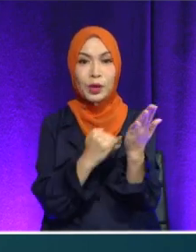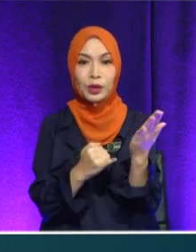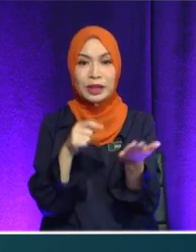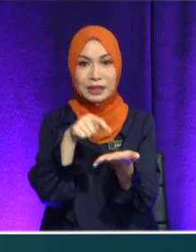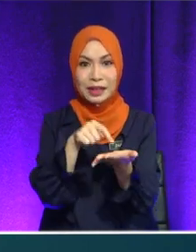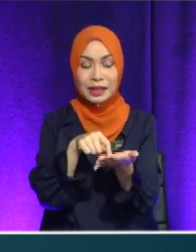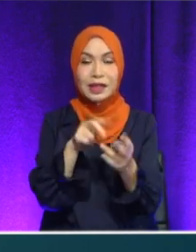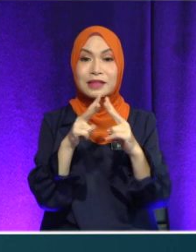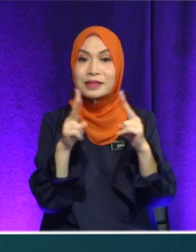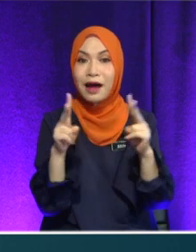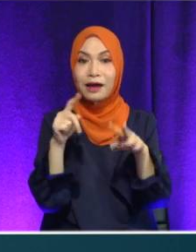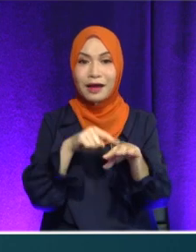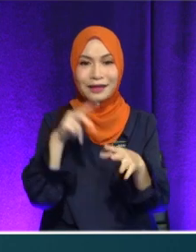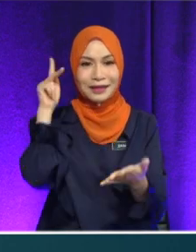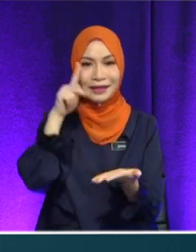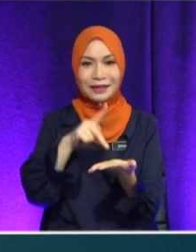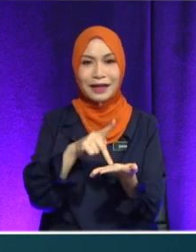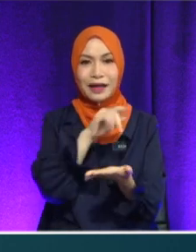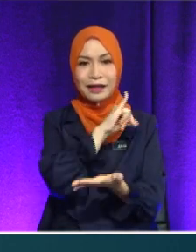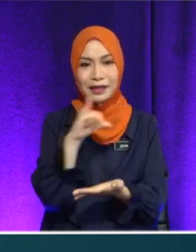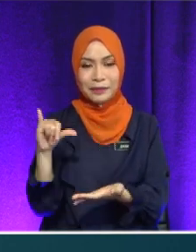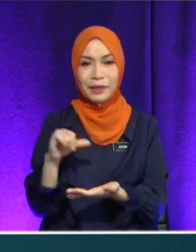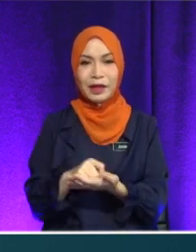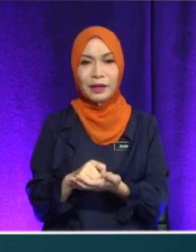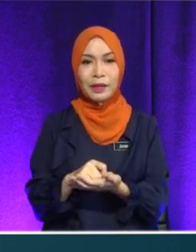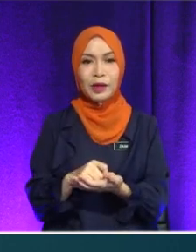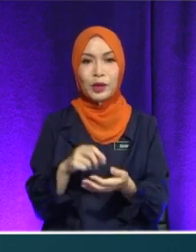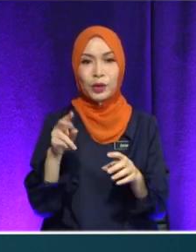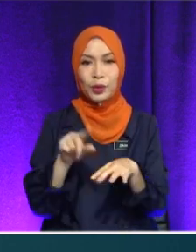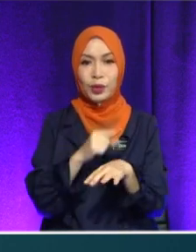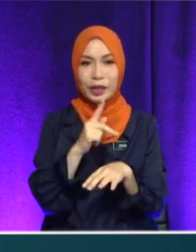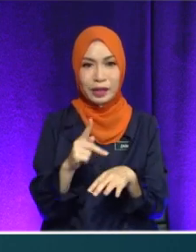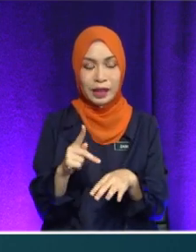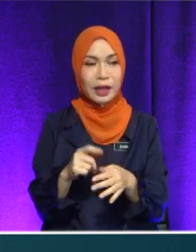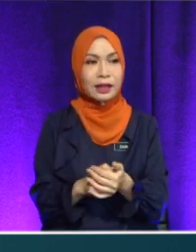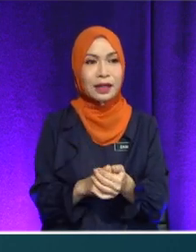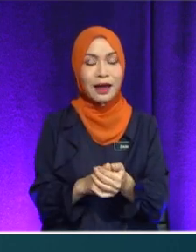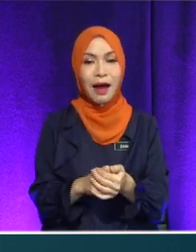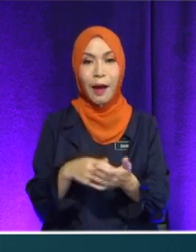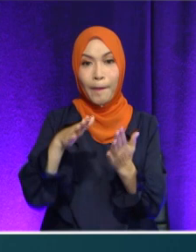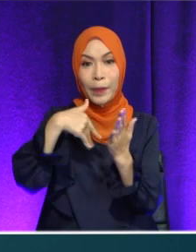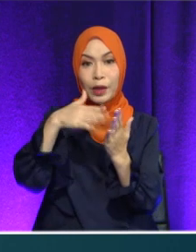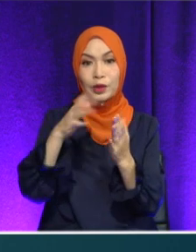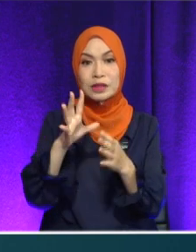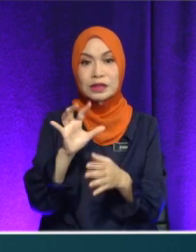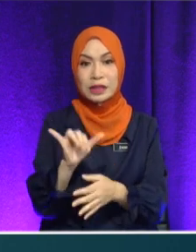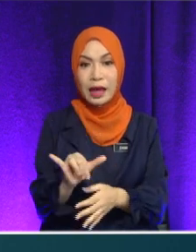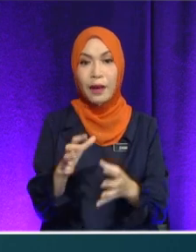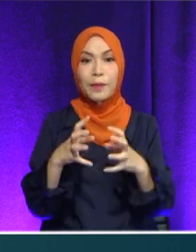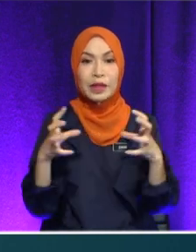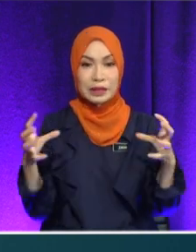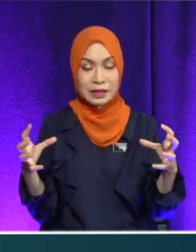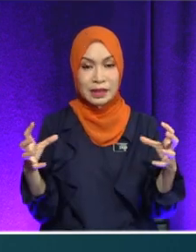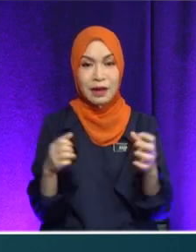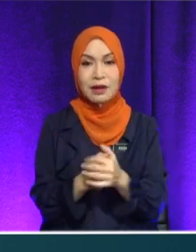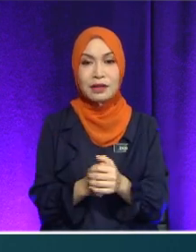oke sini ini biasanya menggunakan brush yang besar dan juga sapuan yang kasar Oke titisan pecikan dan lelehan cat